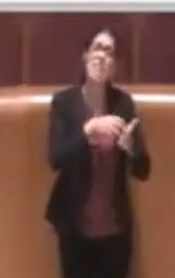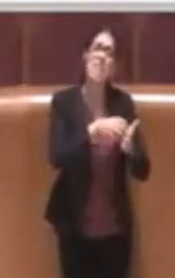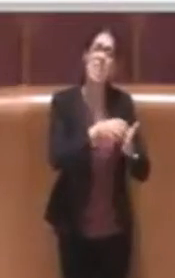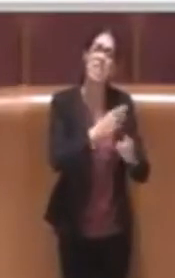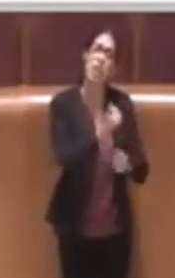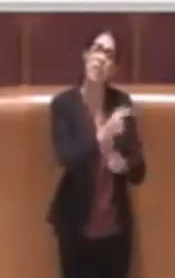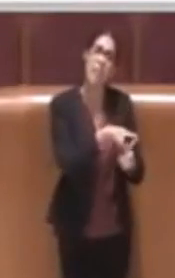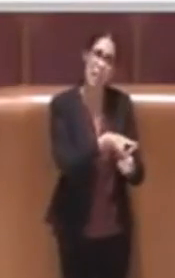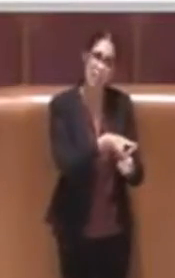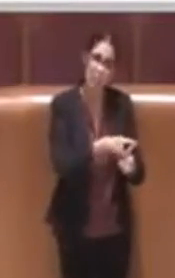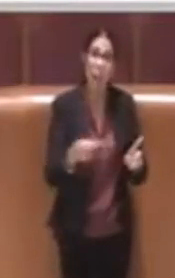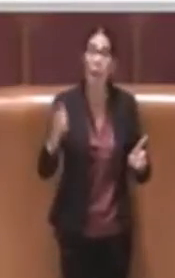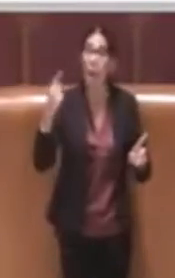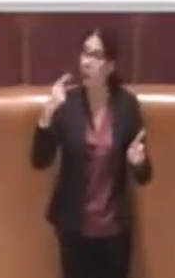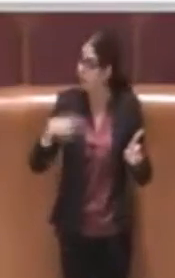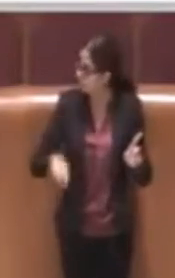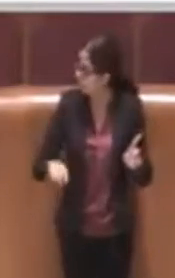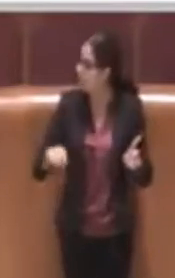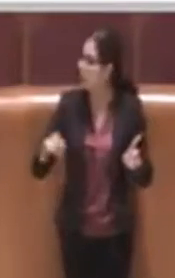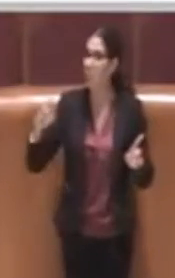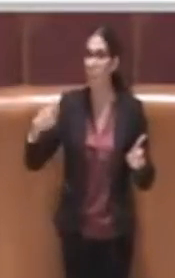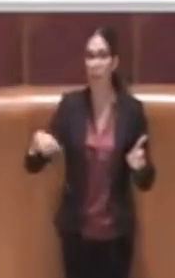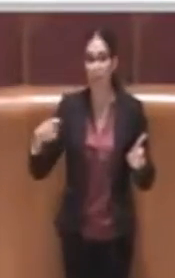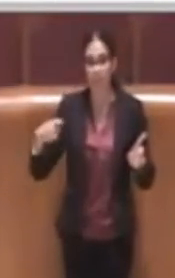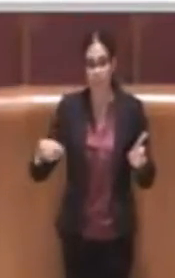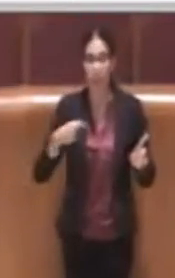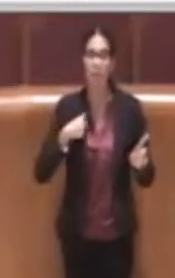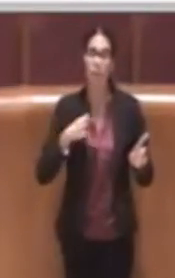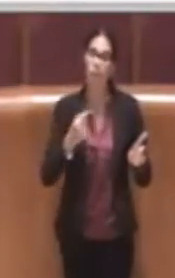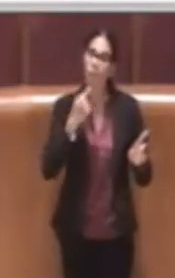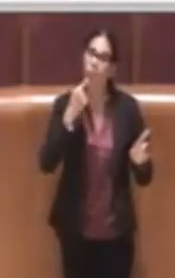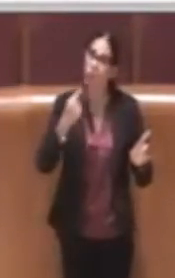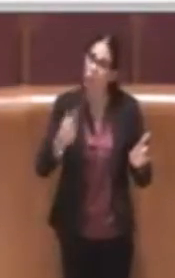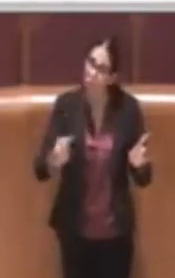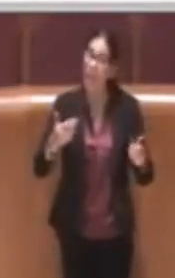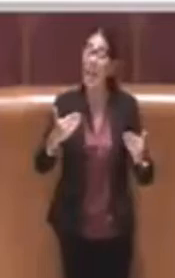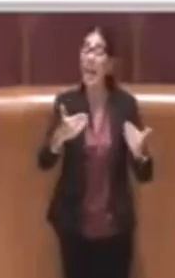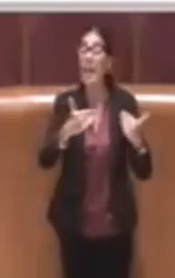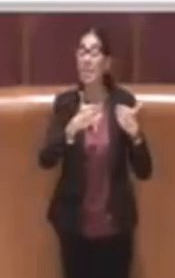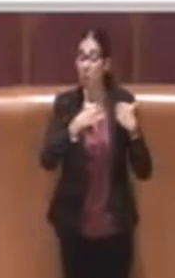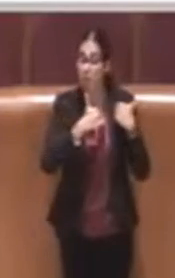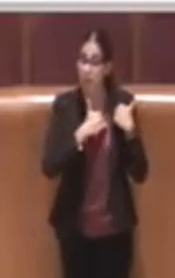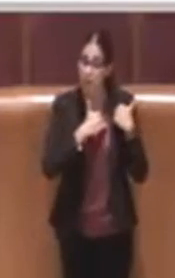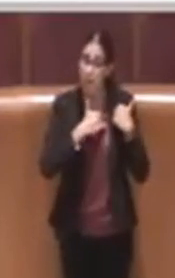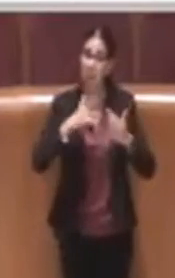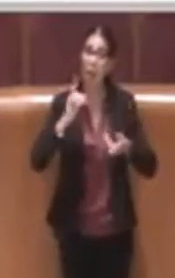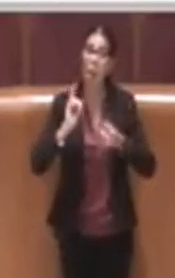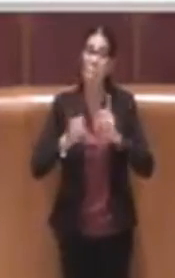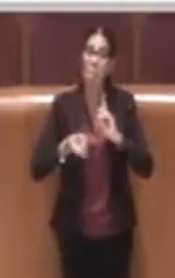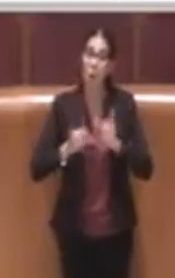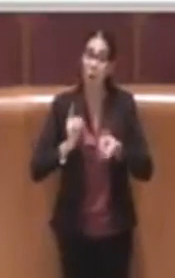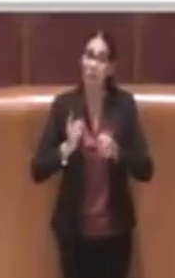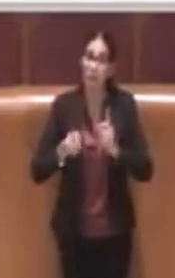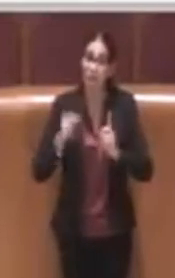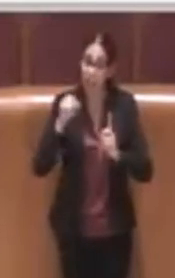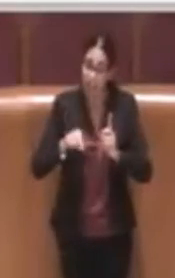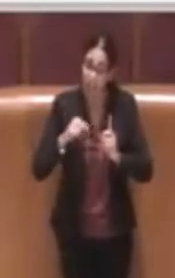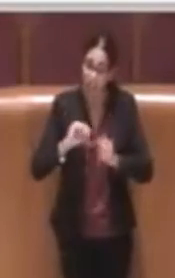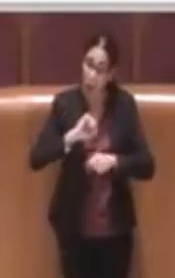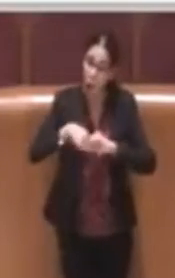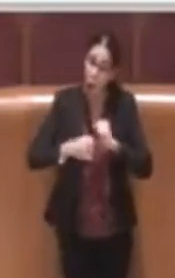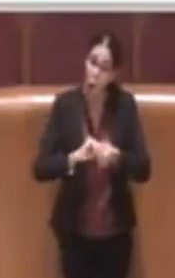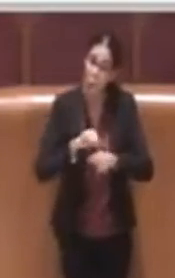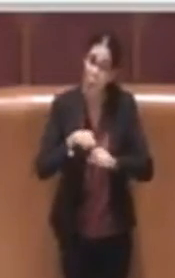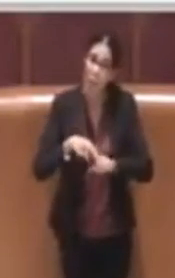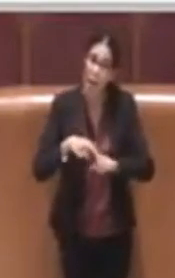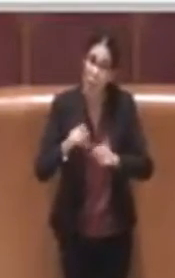questo, Presidente, che, scandendo quindi la responsabilità politica di questa operazione